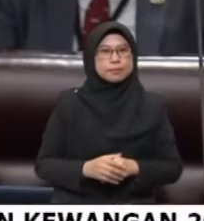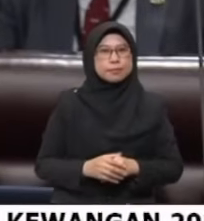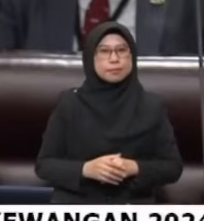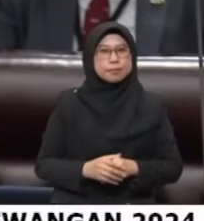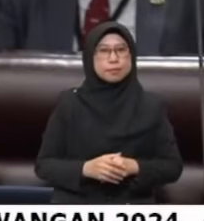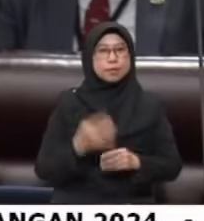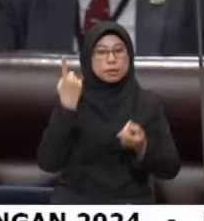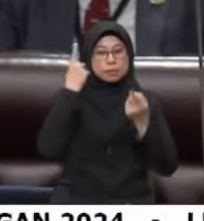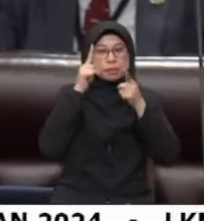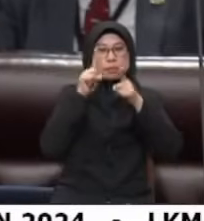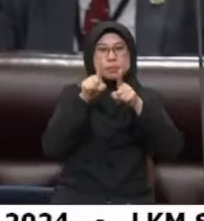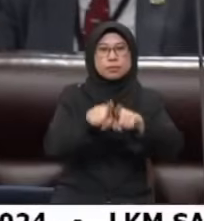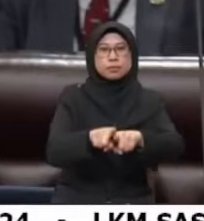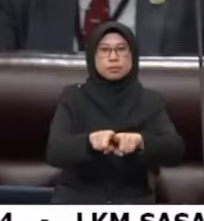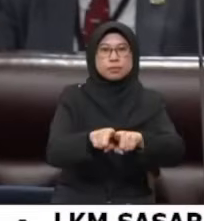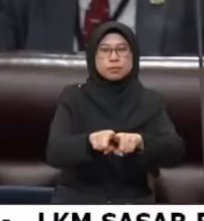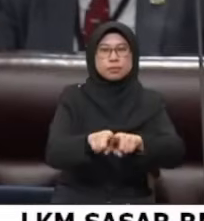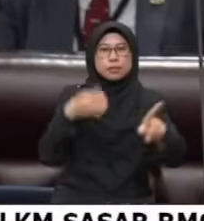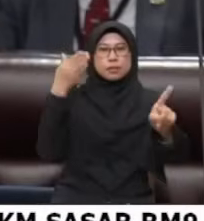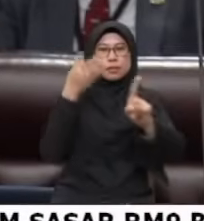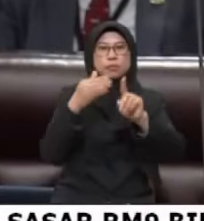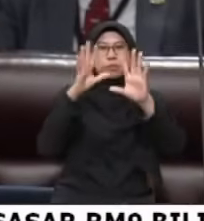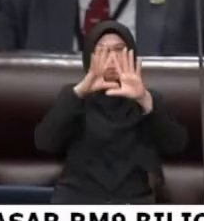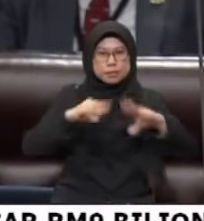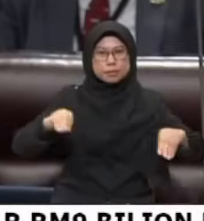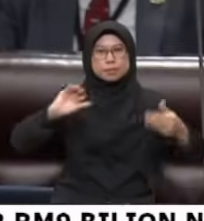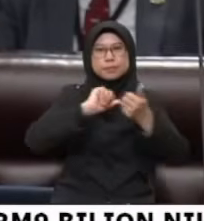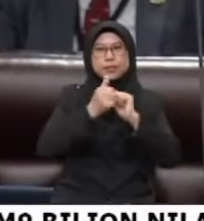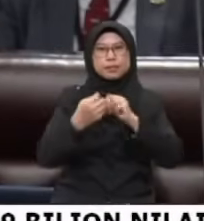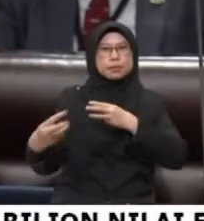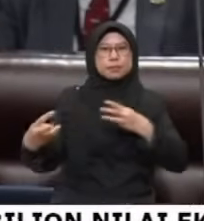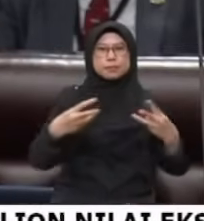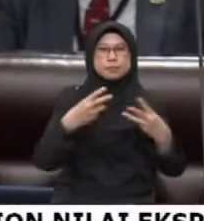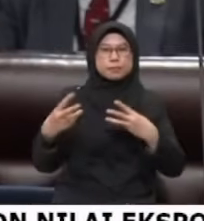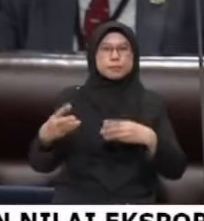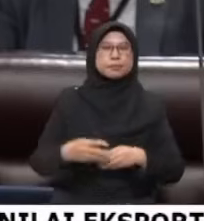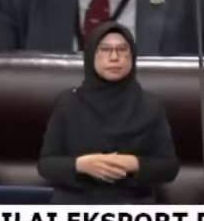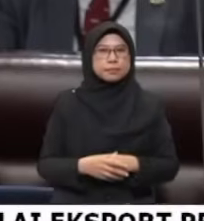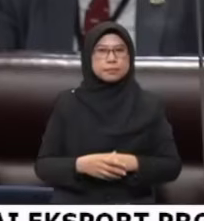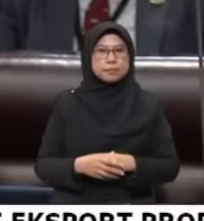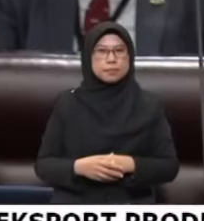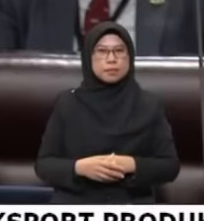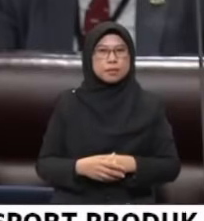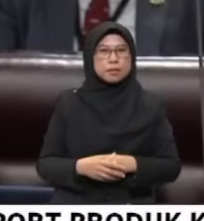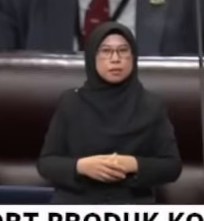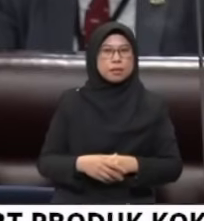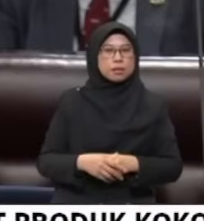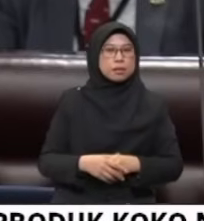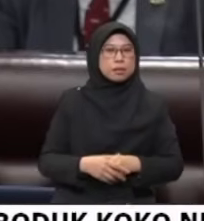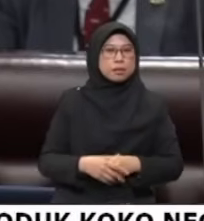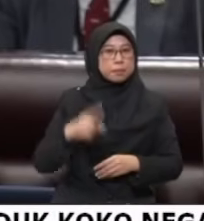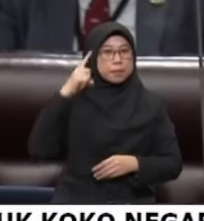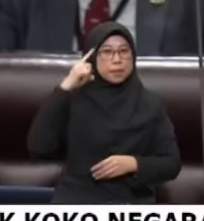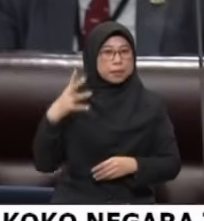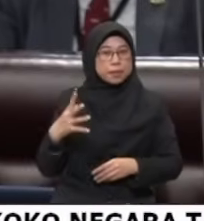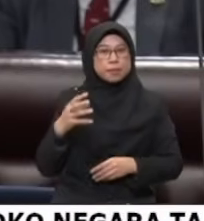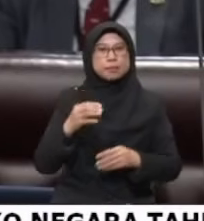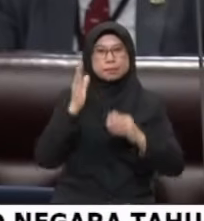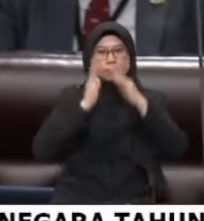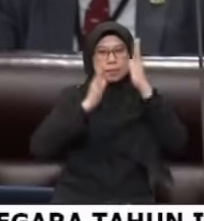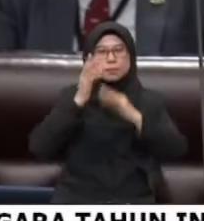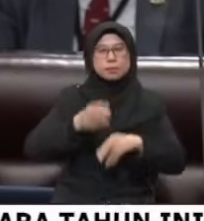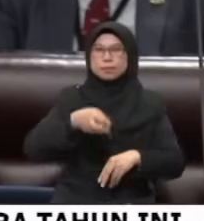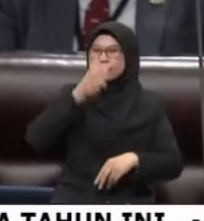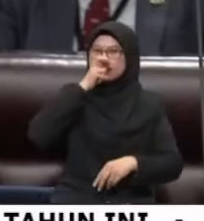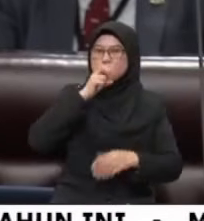yang dipersetujui ke arah penyelesaian konflik di Palestin ini pendirian tegas Malaysia ini bukan hanya sahaja